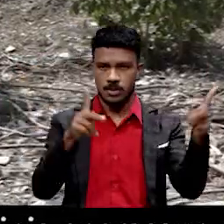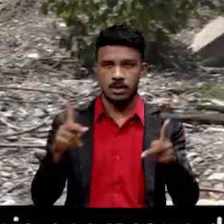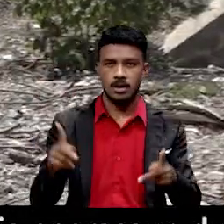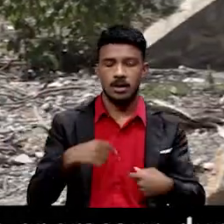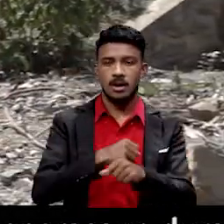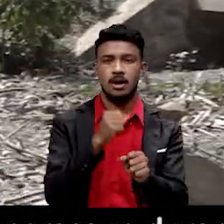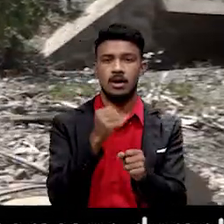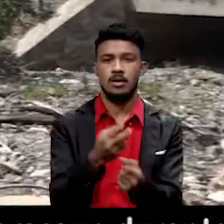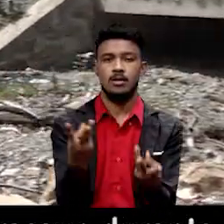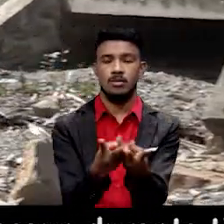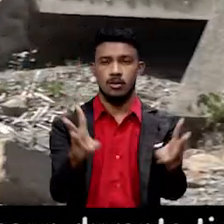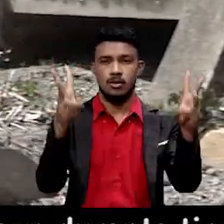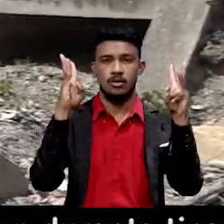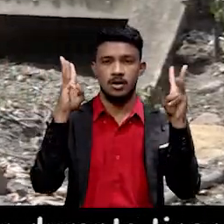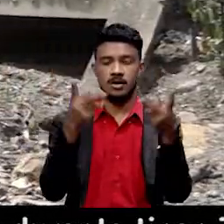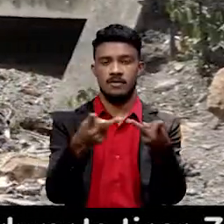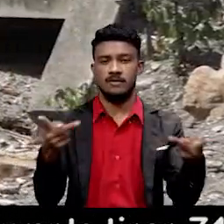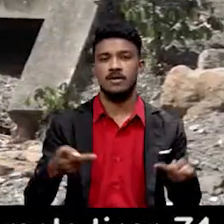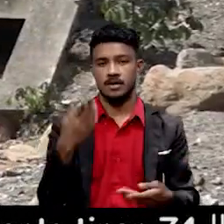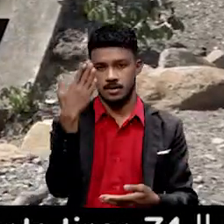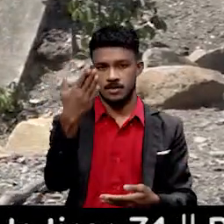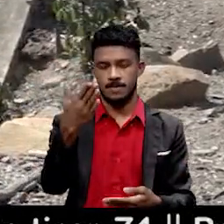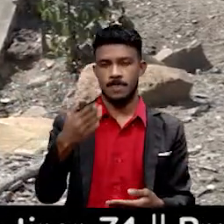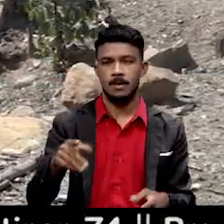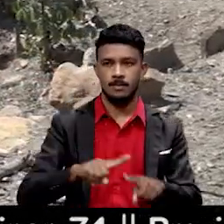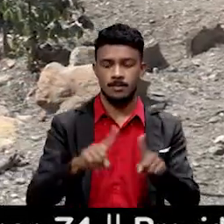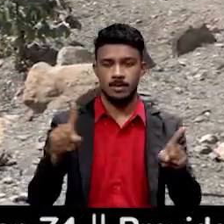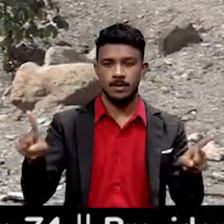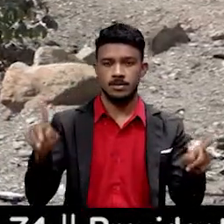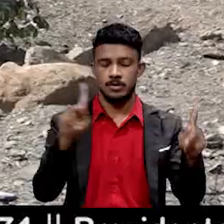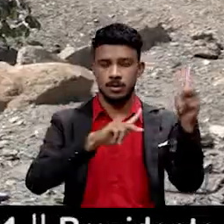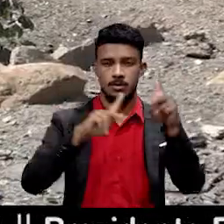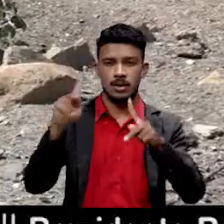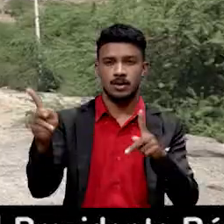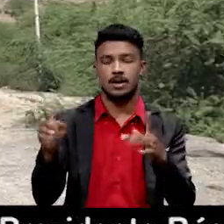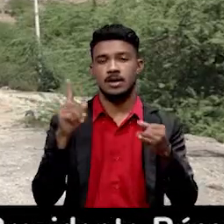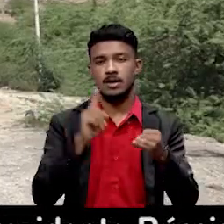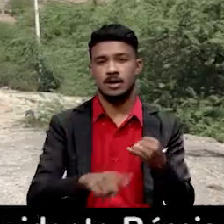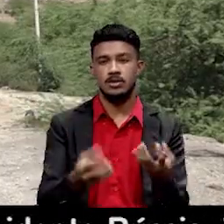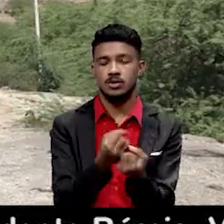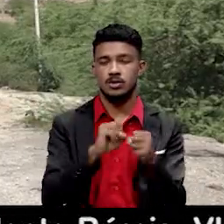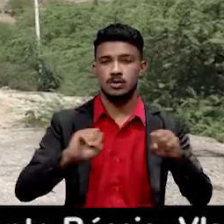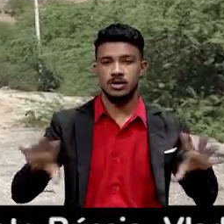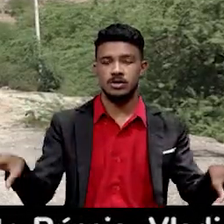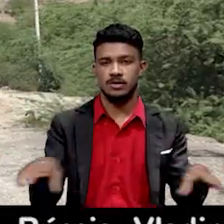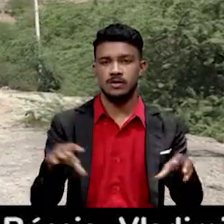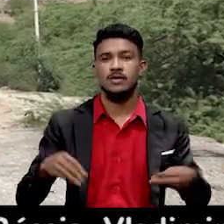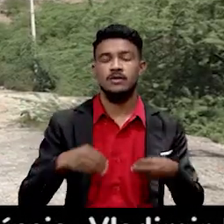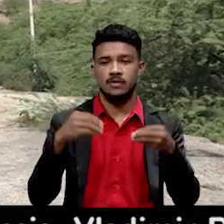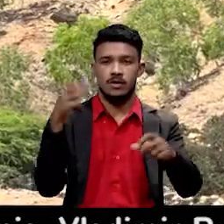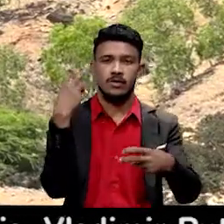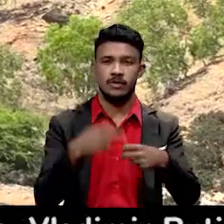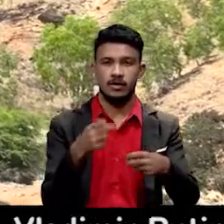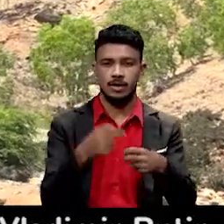muru iha area refere. Mas bem, companhia refere e Kusmai abandona o projeto, né? Não foi impacto bot ba